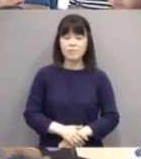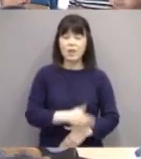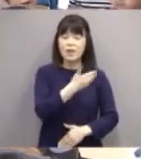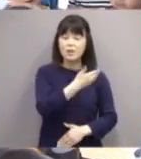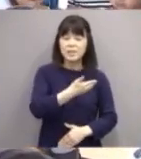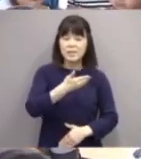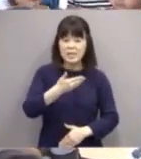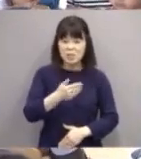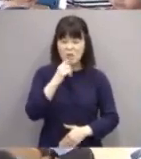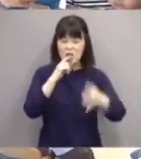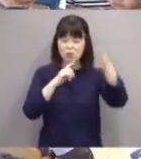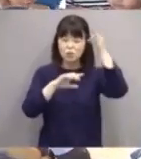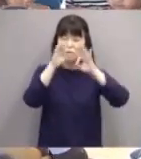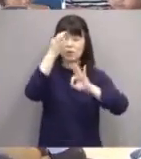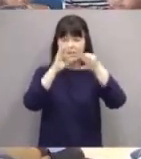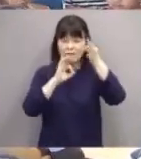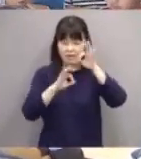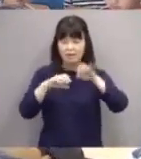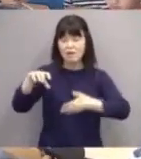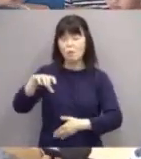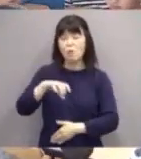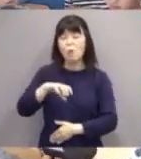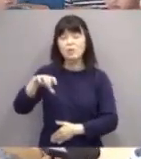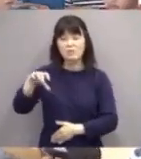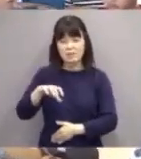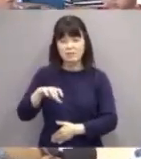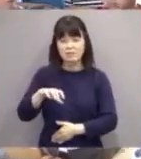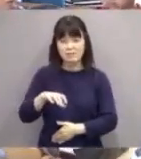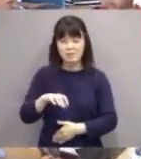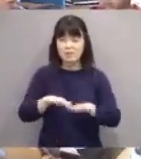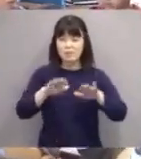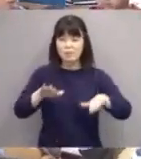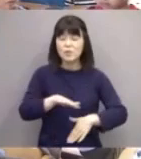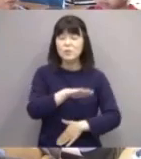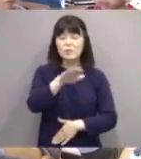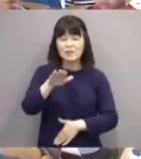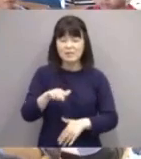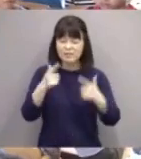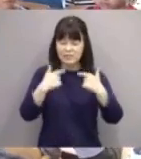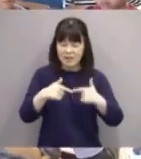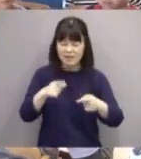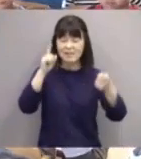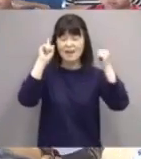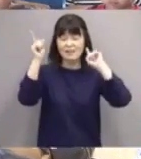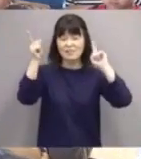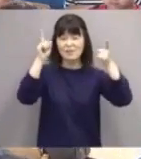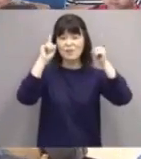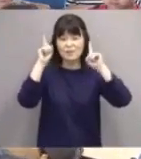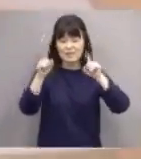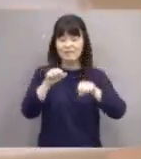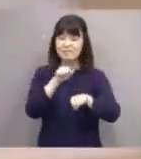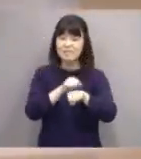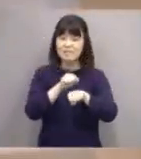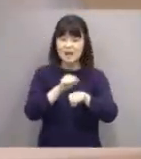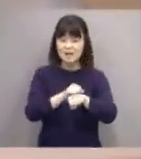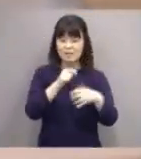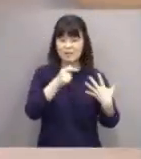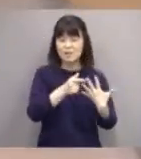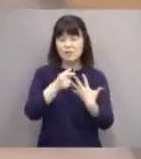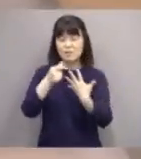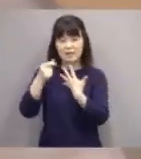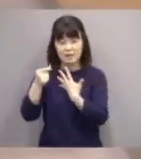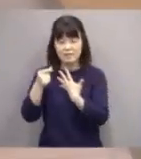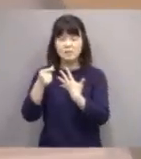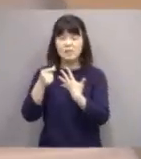水、雪、氷です。園児たちが普段から遊んでいる身近なこの題材を用いて開催しました